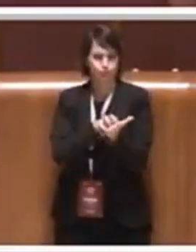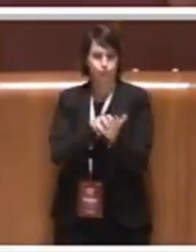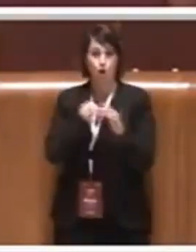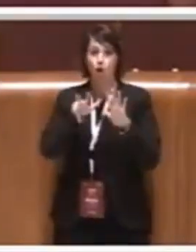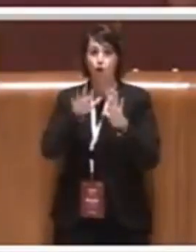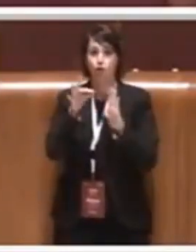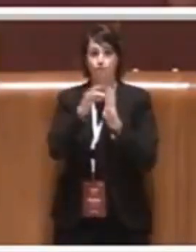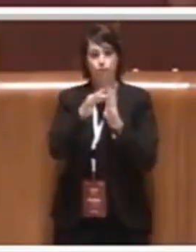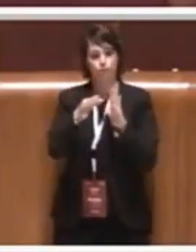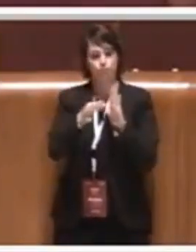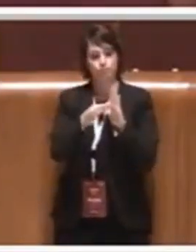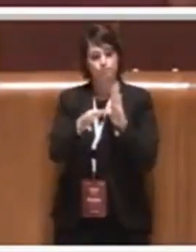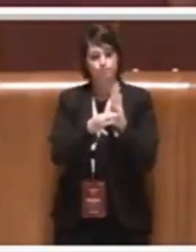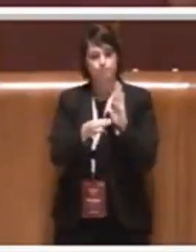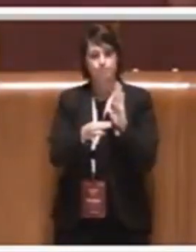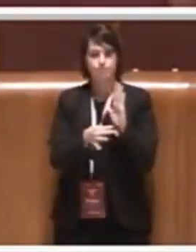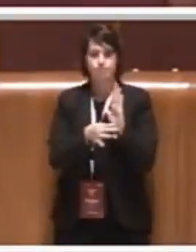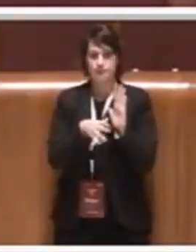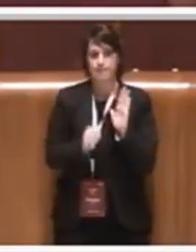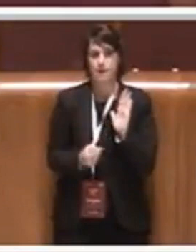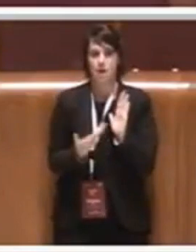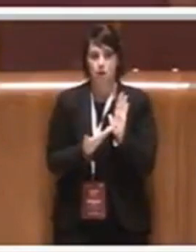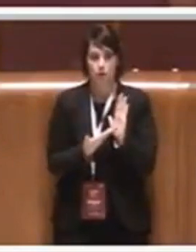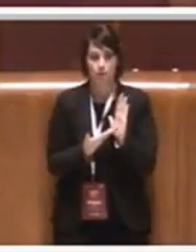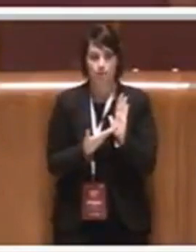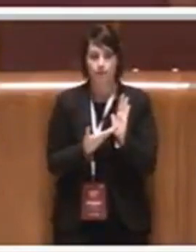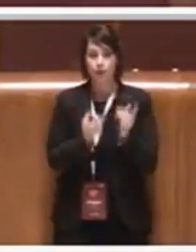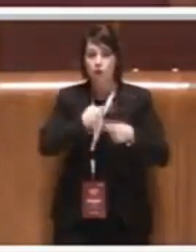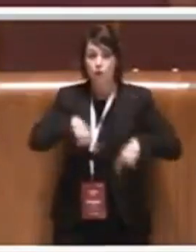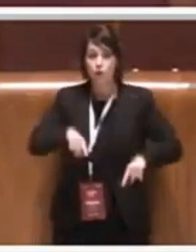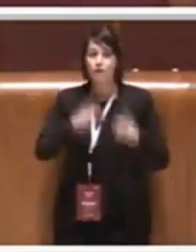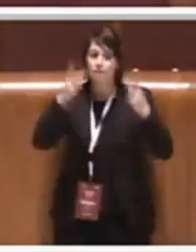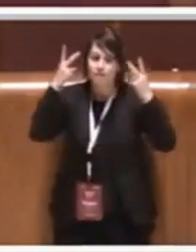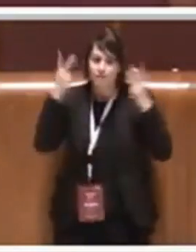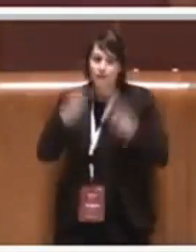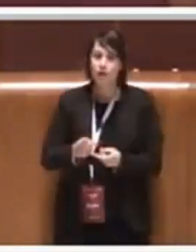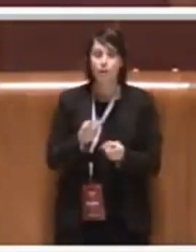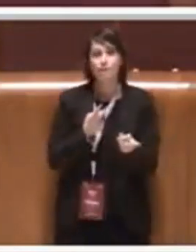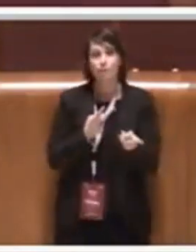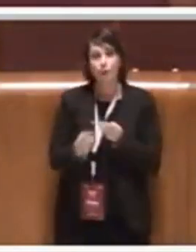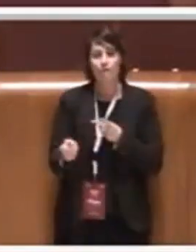8 punti di impegnato, abbiamo cercato veramente di